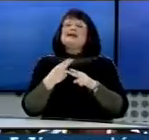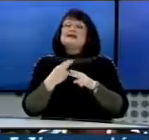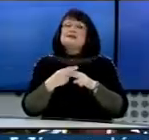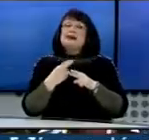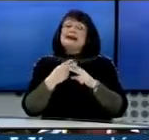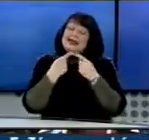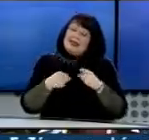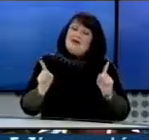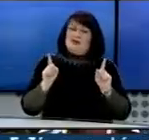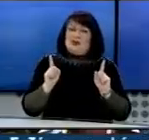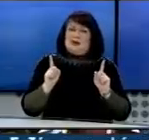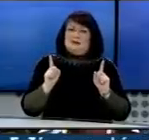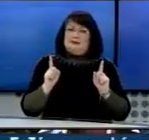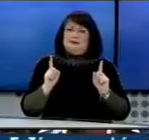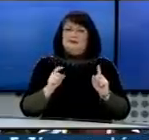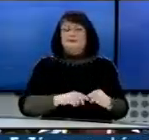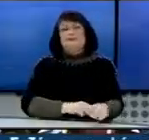μια μεγάλη διαφορά.